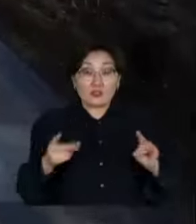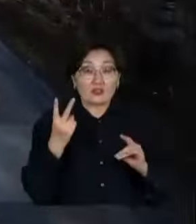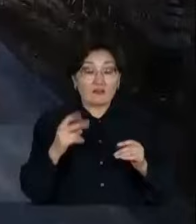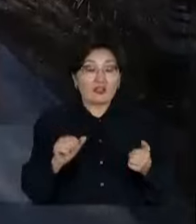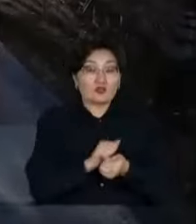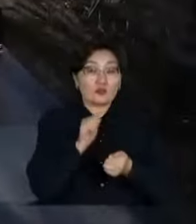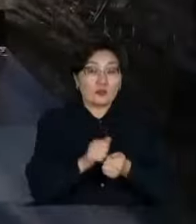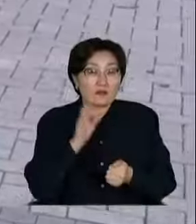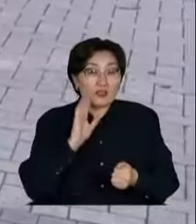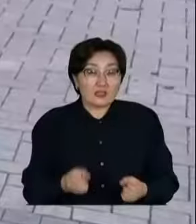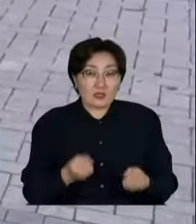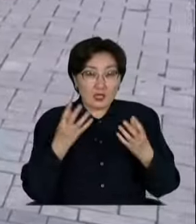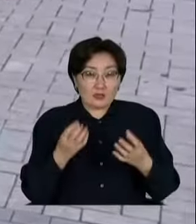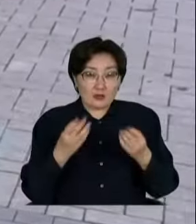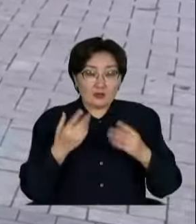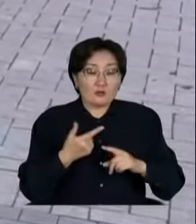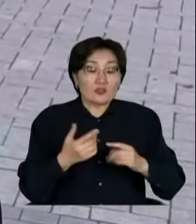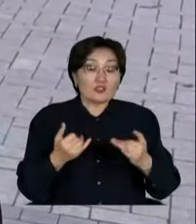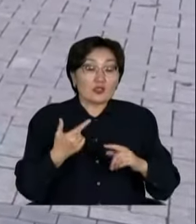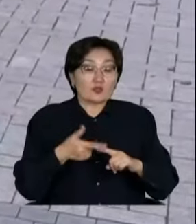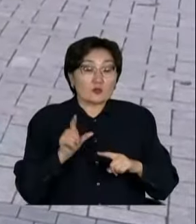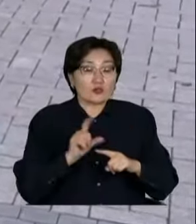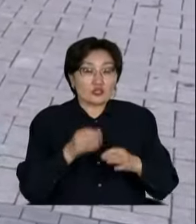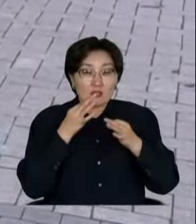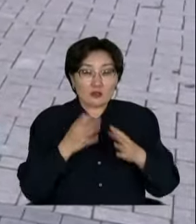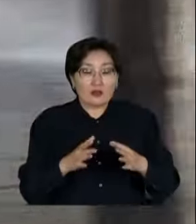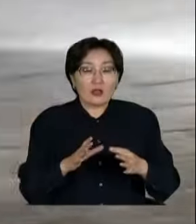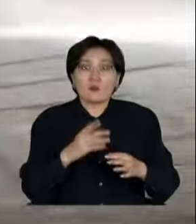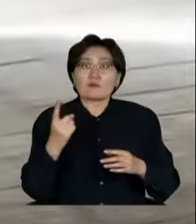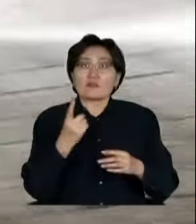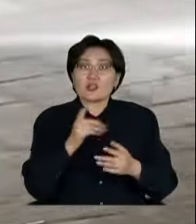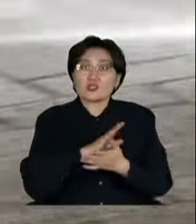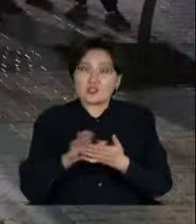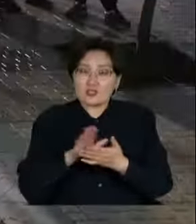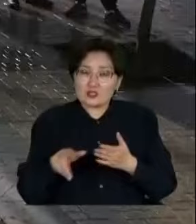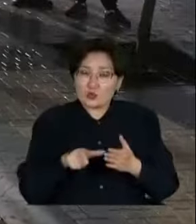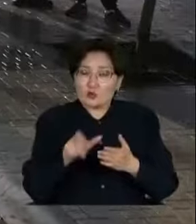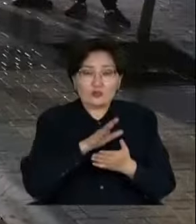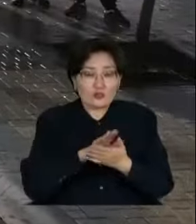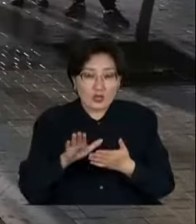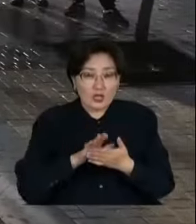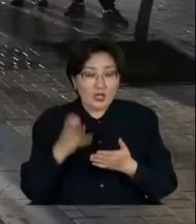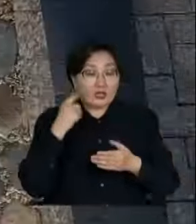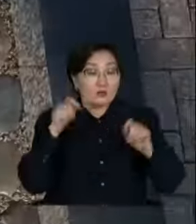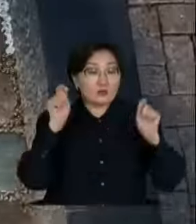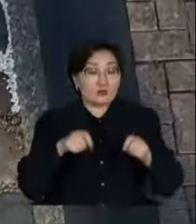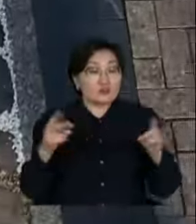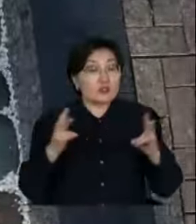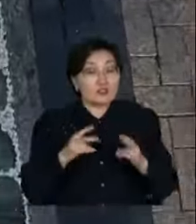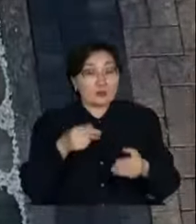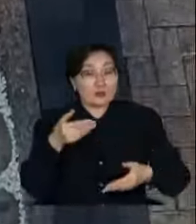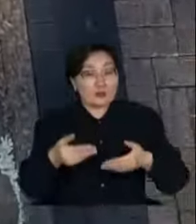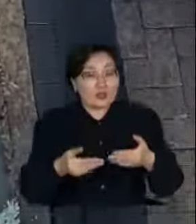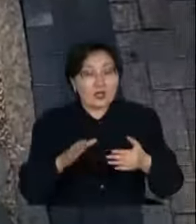сухих фонтана. Сейчас мне очень много нравится. Во-первых, стало чище все. Дороги все чистые. Даже когда дождь, можно идти, ноги